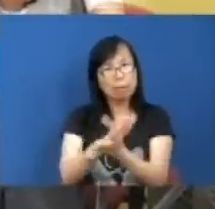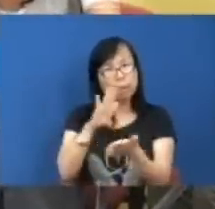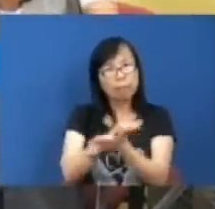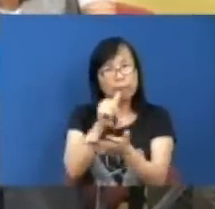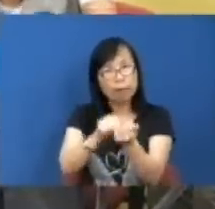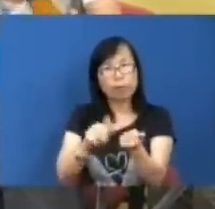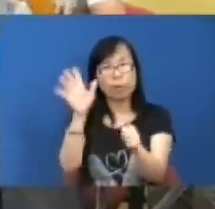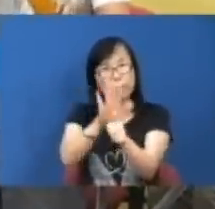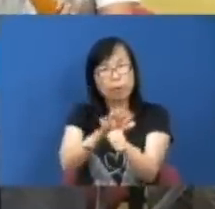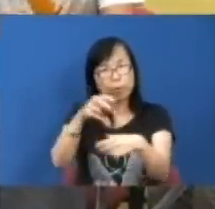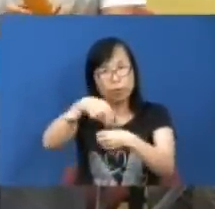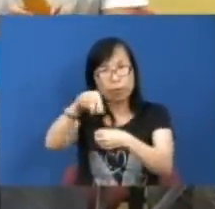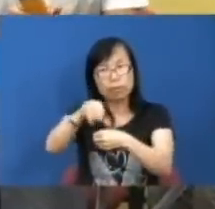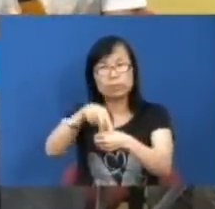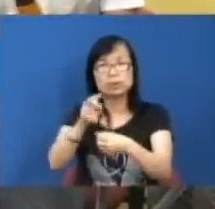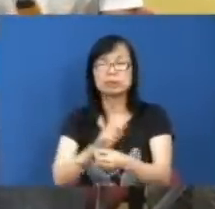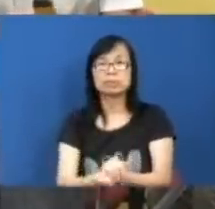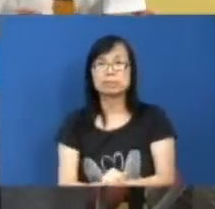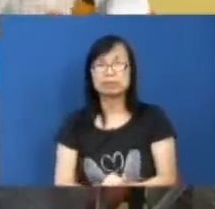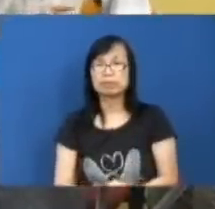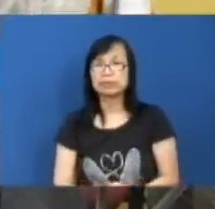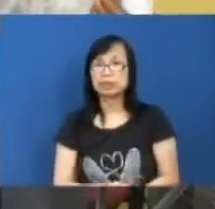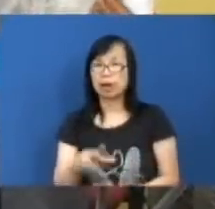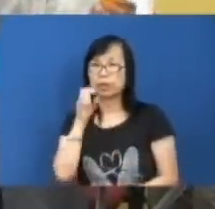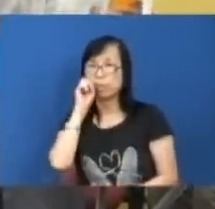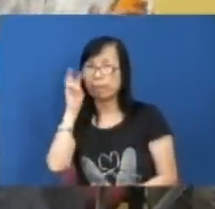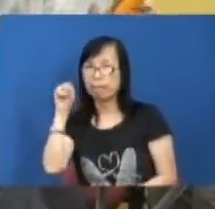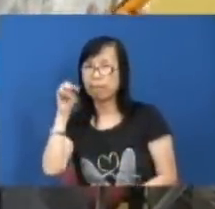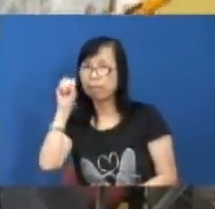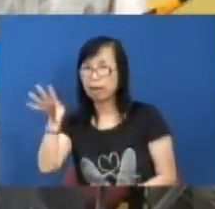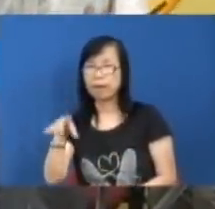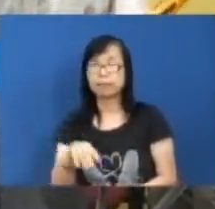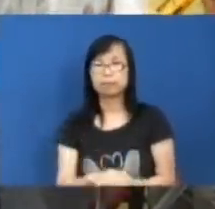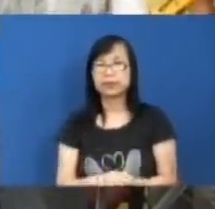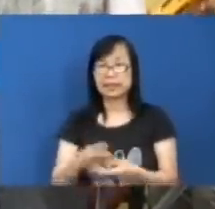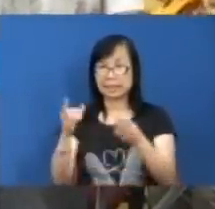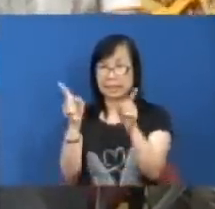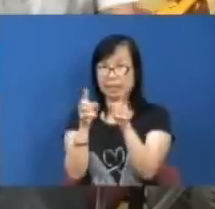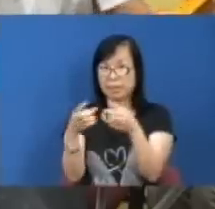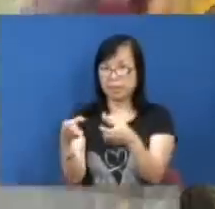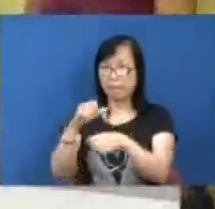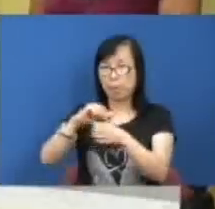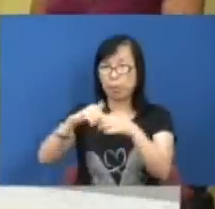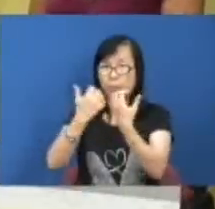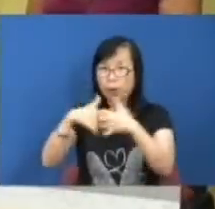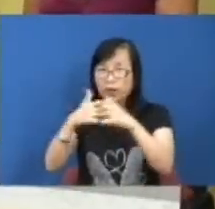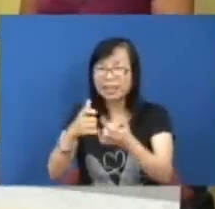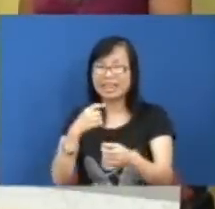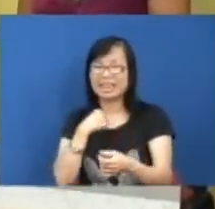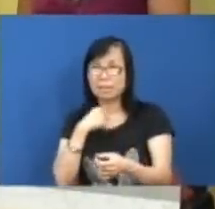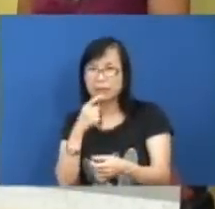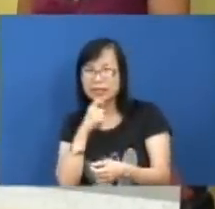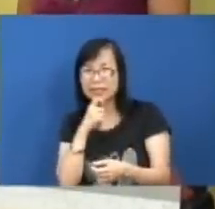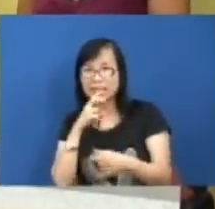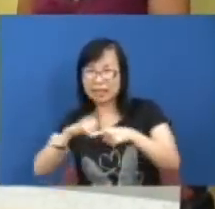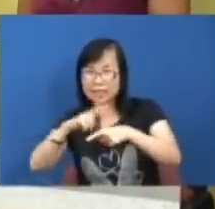嘅維修保養可以做得到咯？ 咁 Michelle， 我想問埋呢部機係拎上嚟，梗係有啲用嘅，你要介紹啦。 冇錯冇錯。咁好多